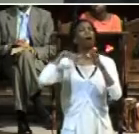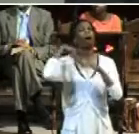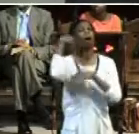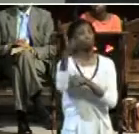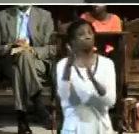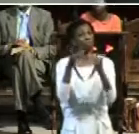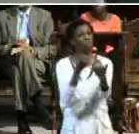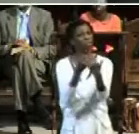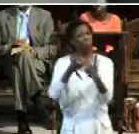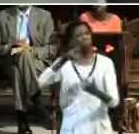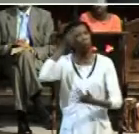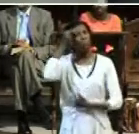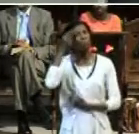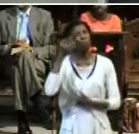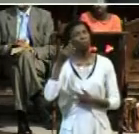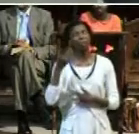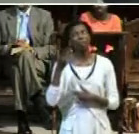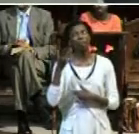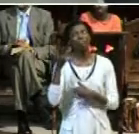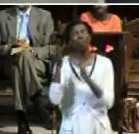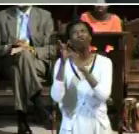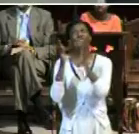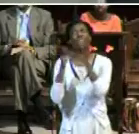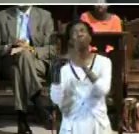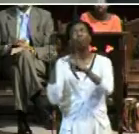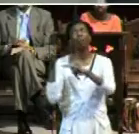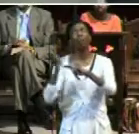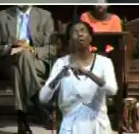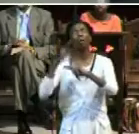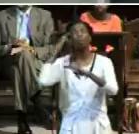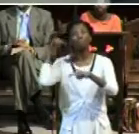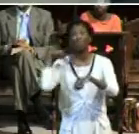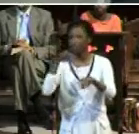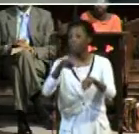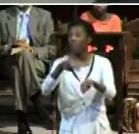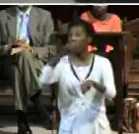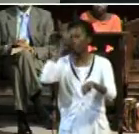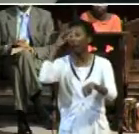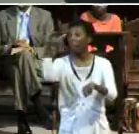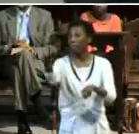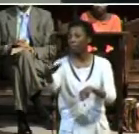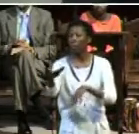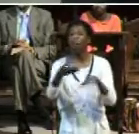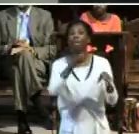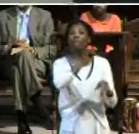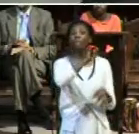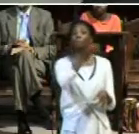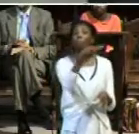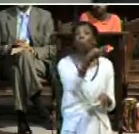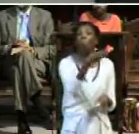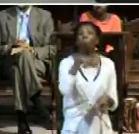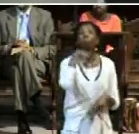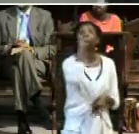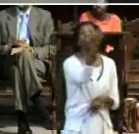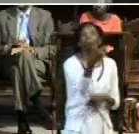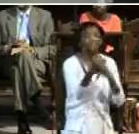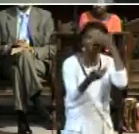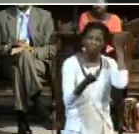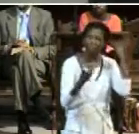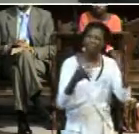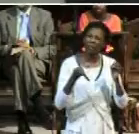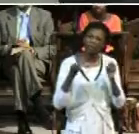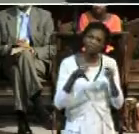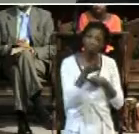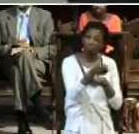cette mort de Jésus-Christ déjà annoncée là, mais ils auront tant de mal à le comprendre. Simon, on ne sait pas ce qu'il deviendra, mais peu importe, lui aussi